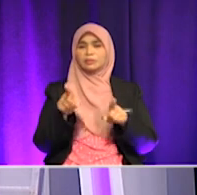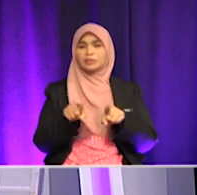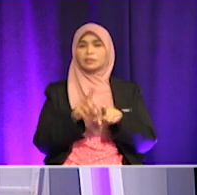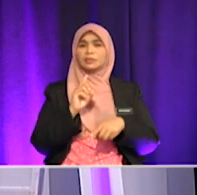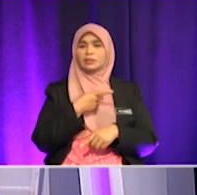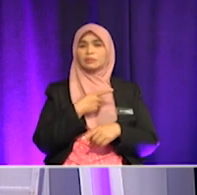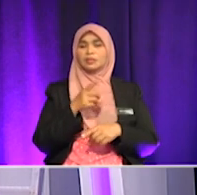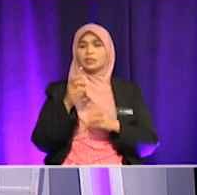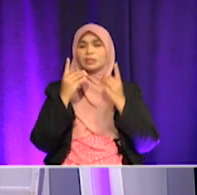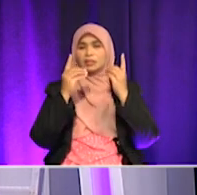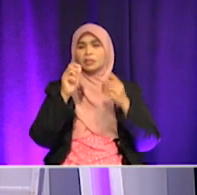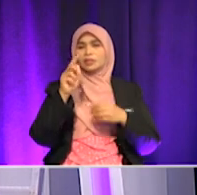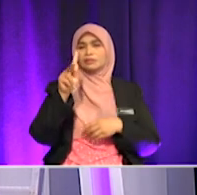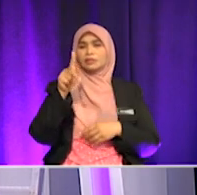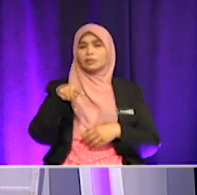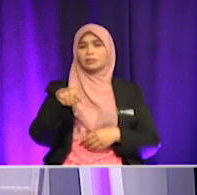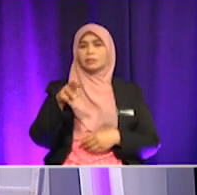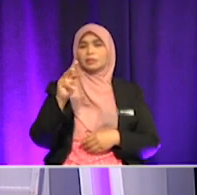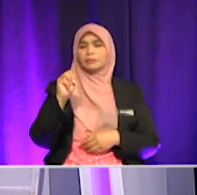Didik TV KPM selepas ini.